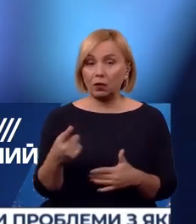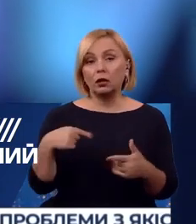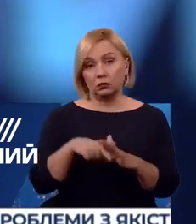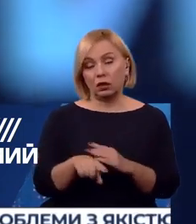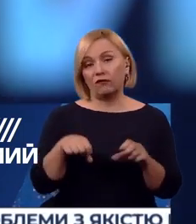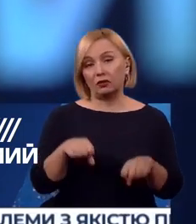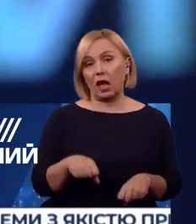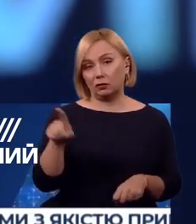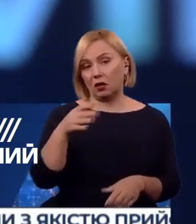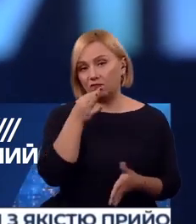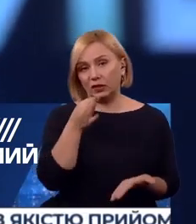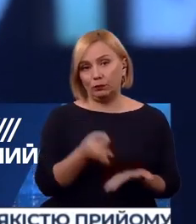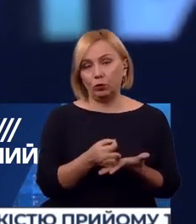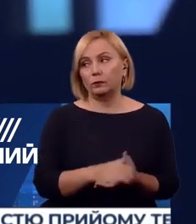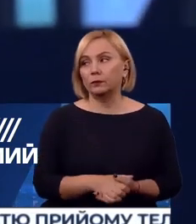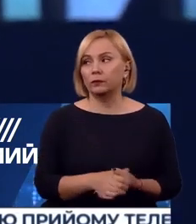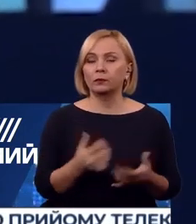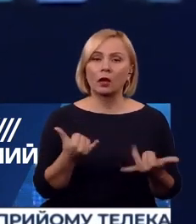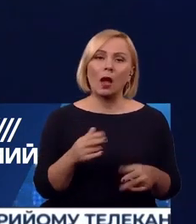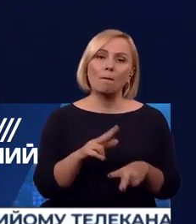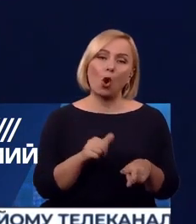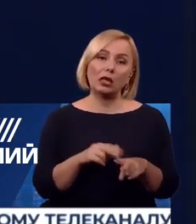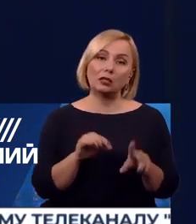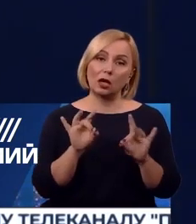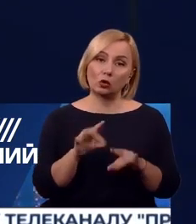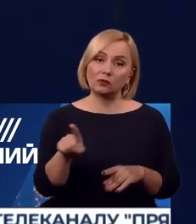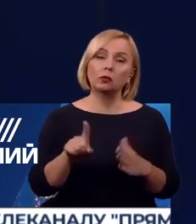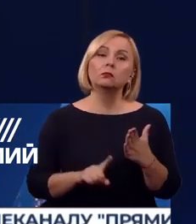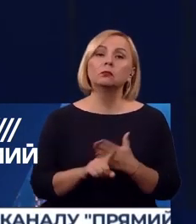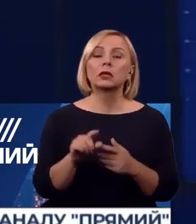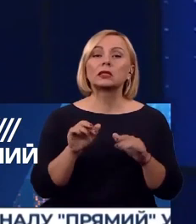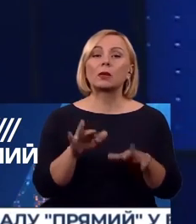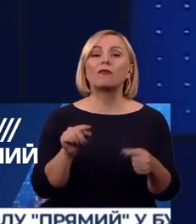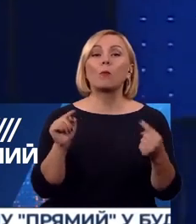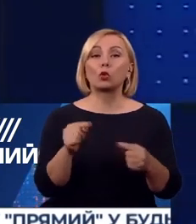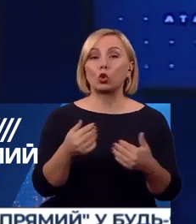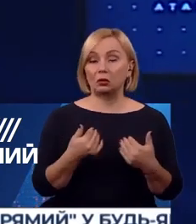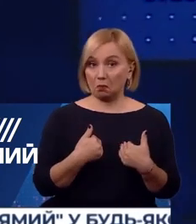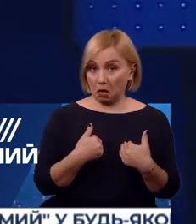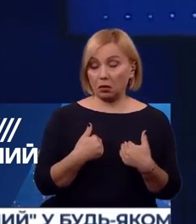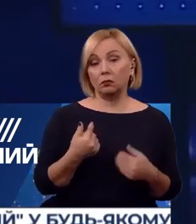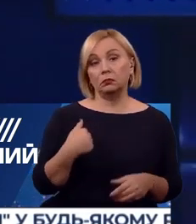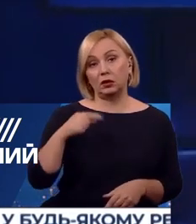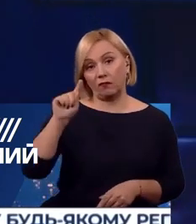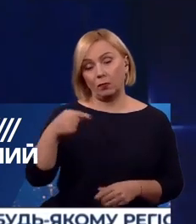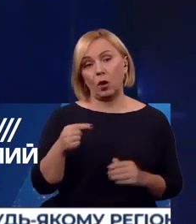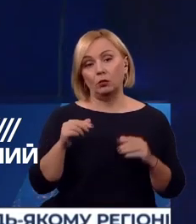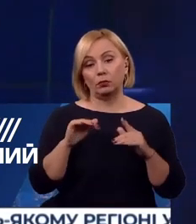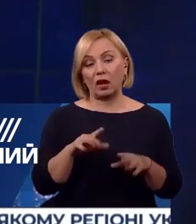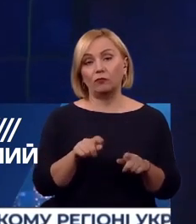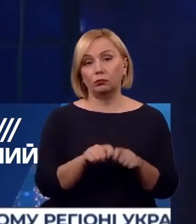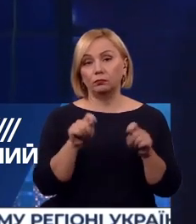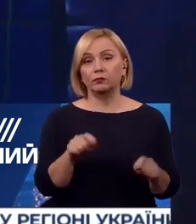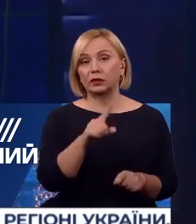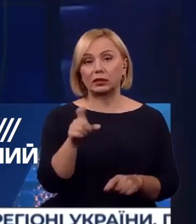повну відповідальність. Тому сьогодні поліція розказує, що вони порушили справу проти мене. Я вимагаю порушити справу за